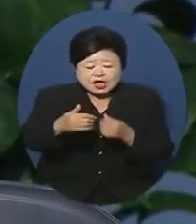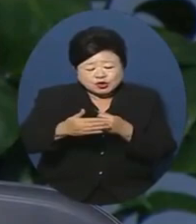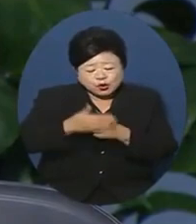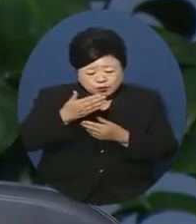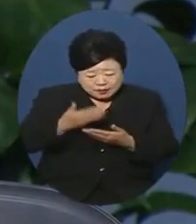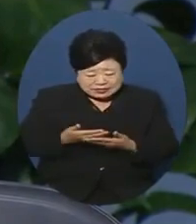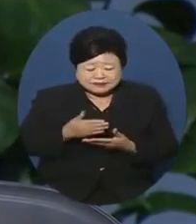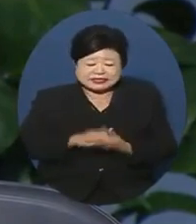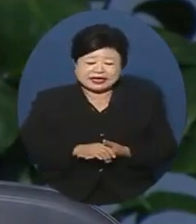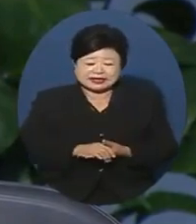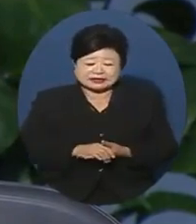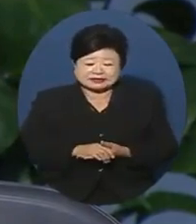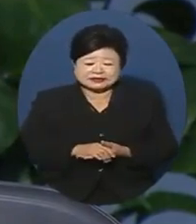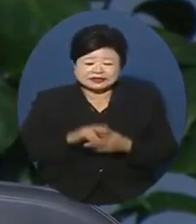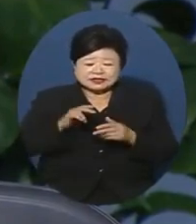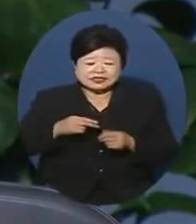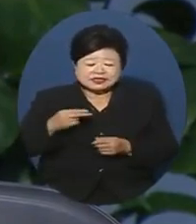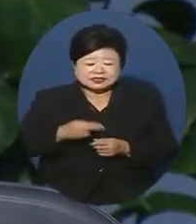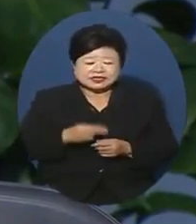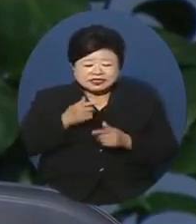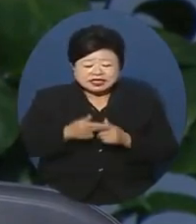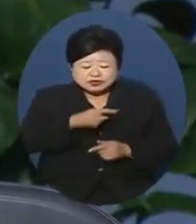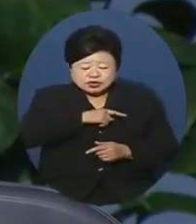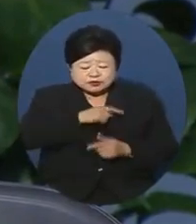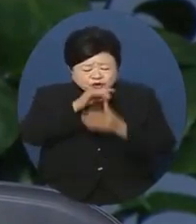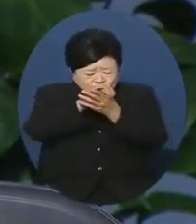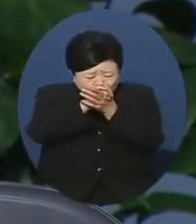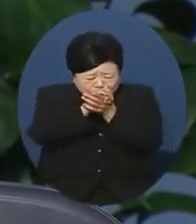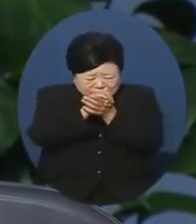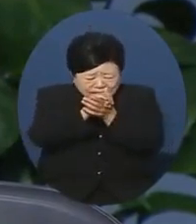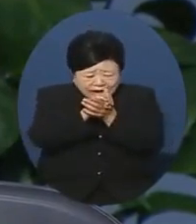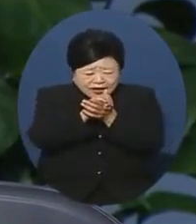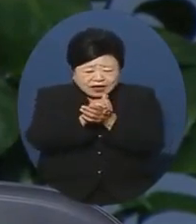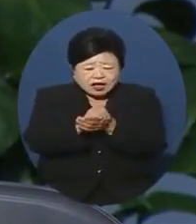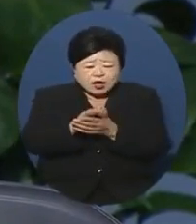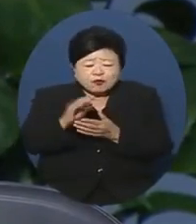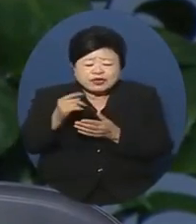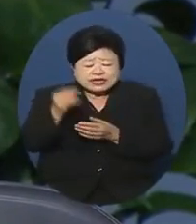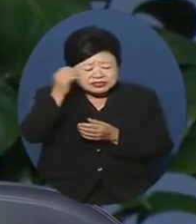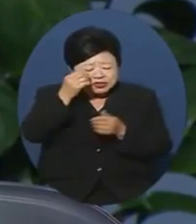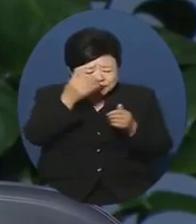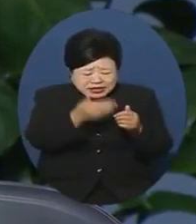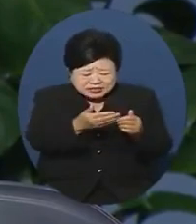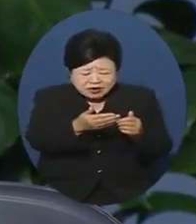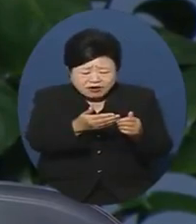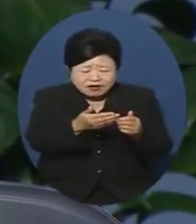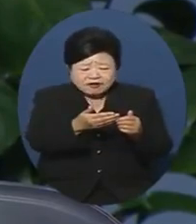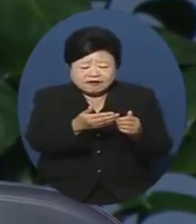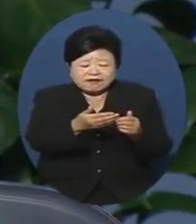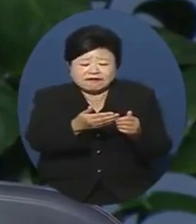도움을 받습니다. 이 시간에 예수 이름으로 기도하오니 보혜사 성령께서